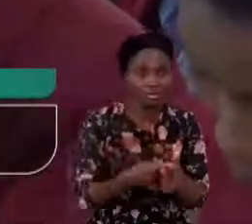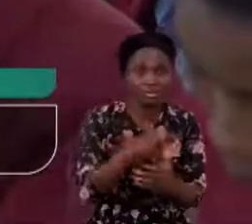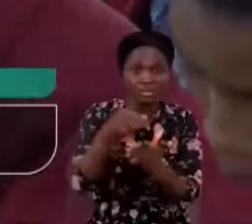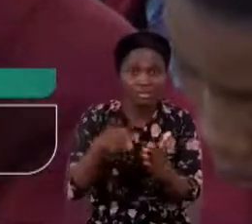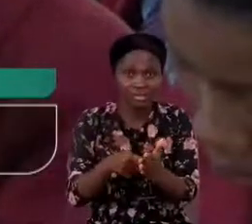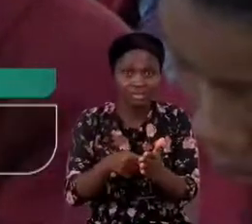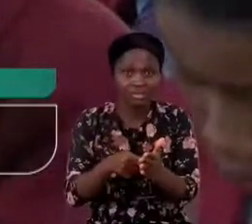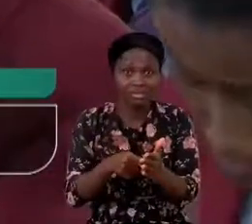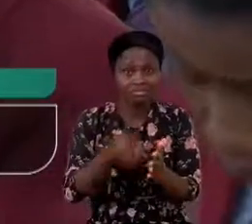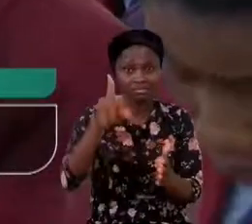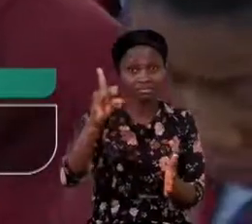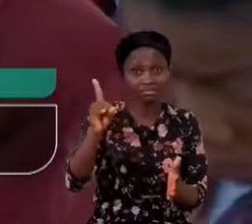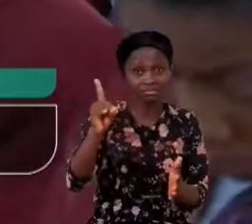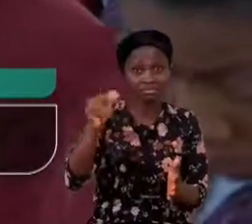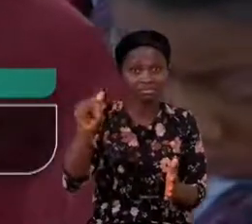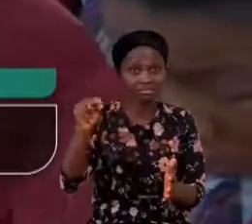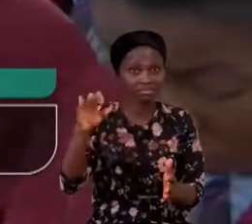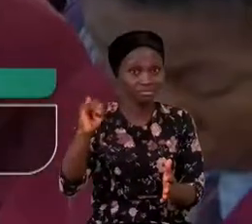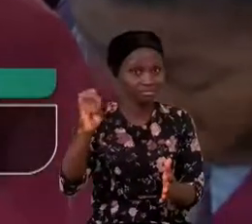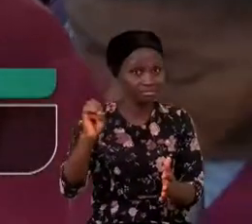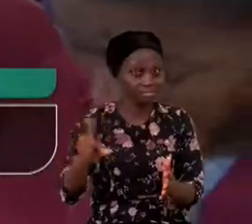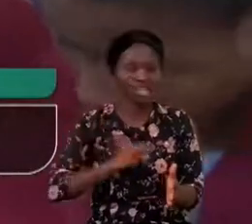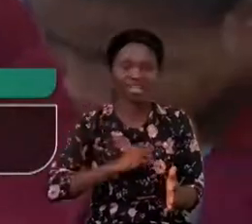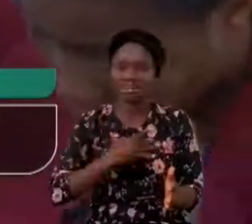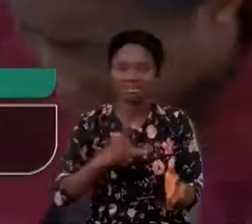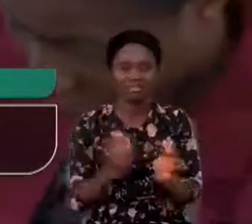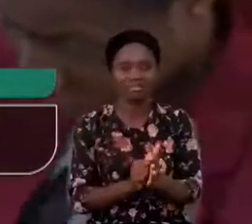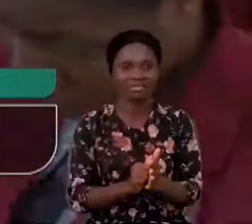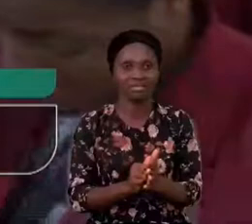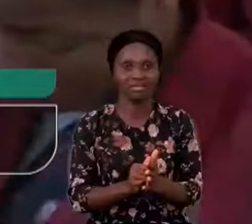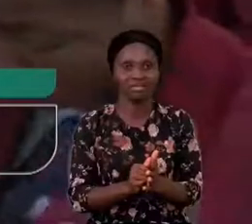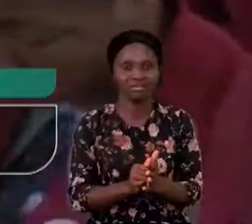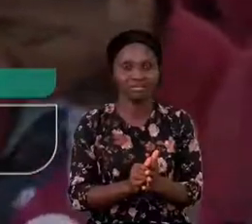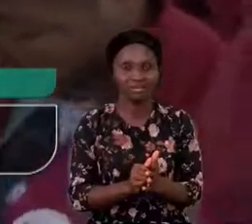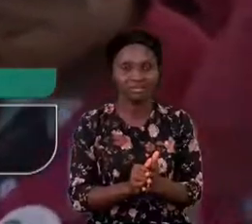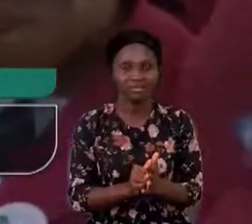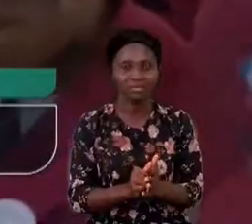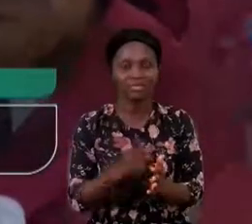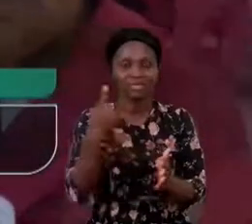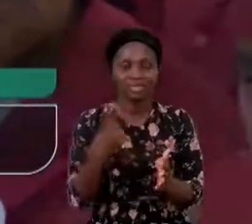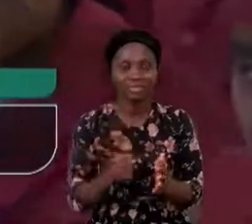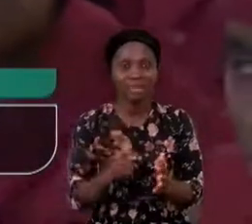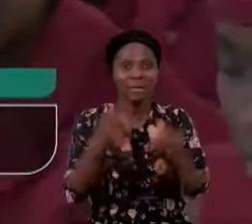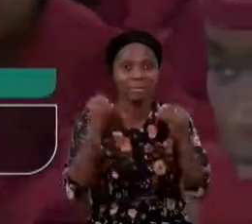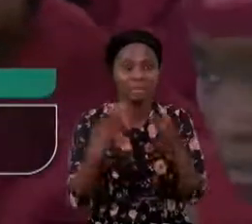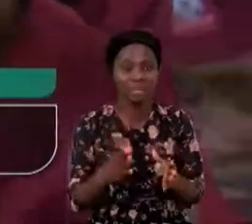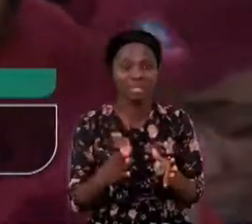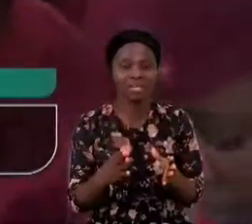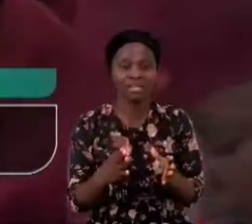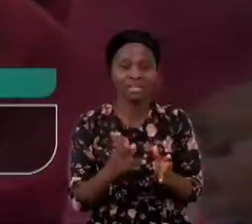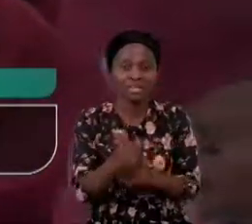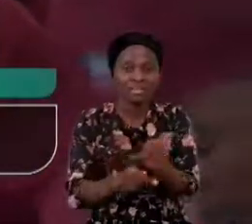plusieurs types de Daniel et plusieurs formes de Daniel, mais celui-là dont nous parlons,